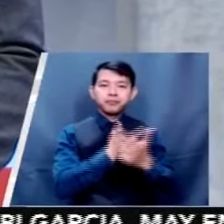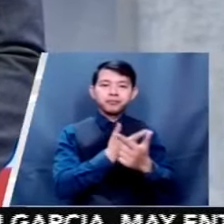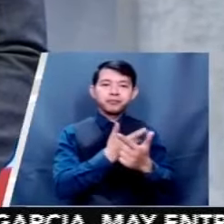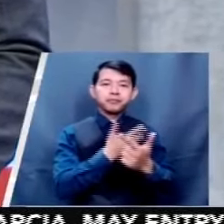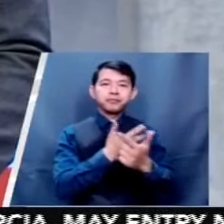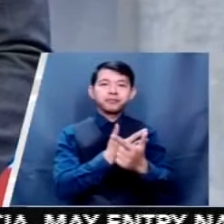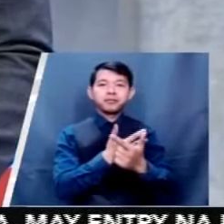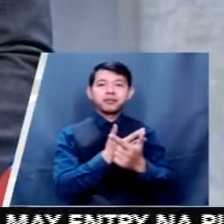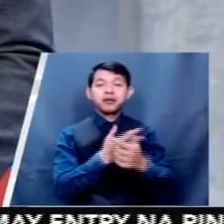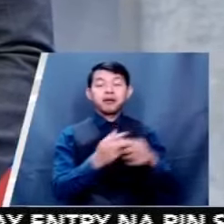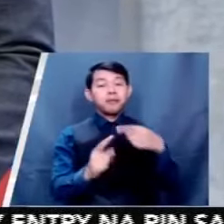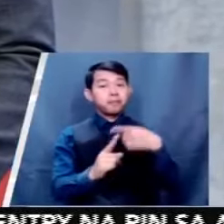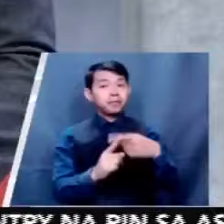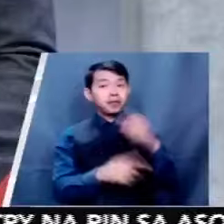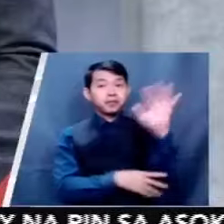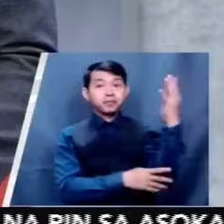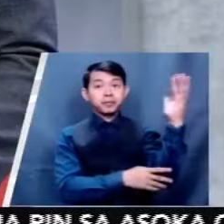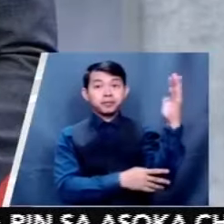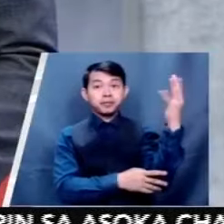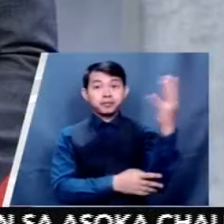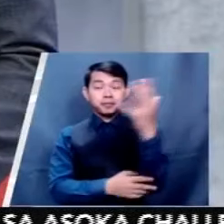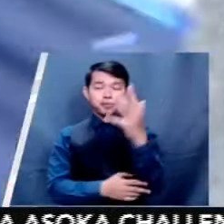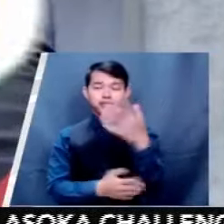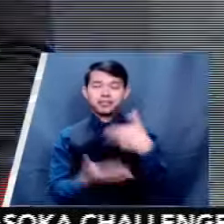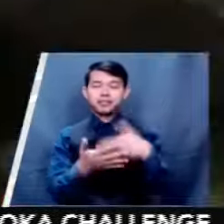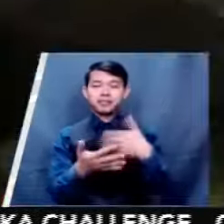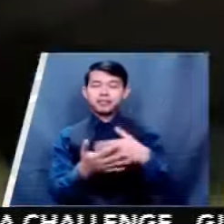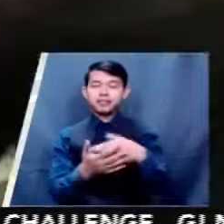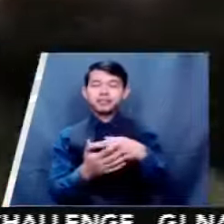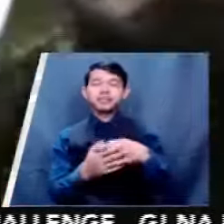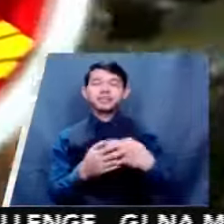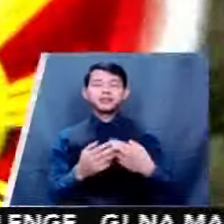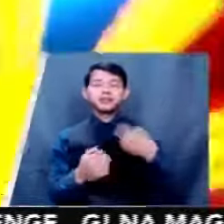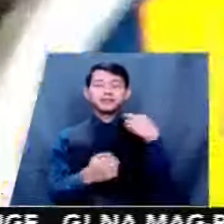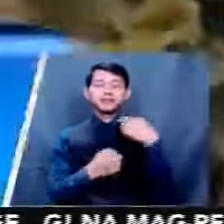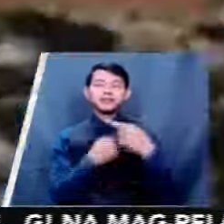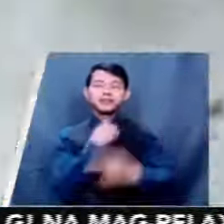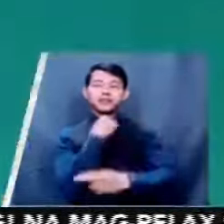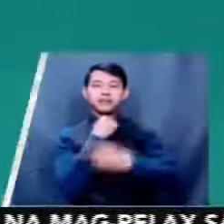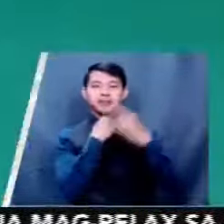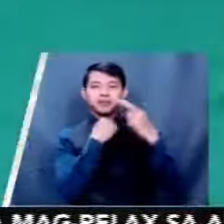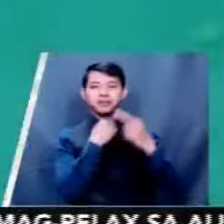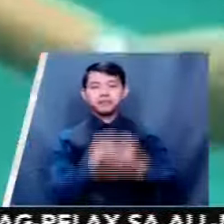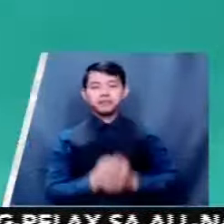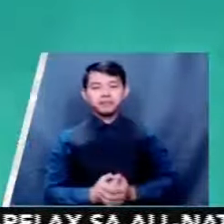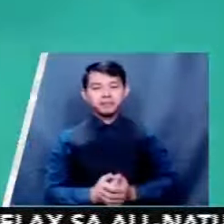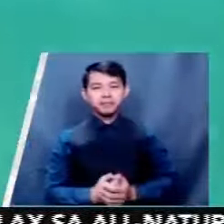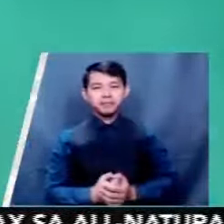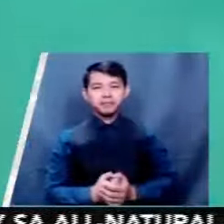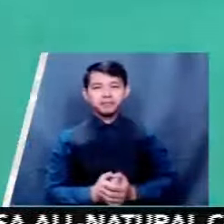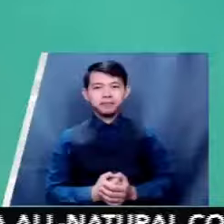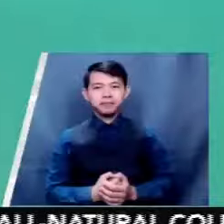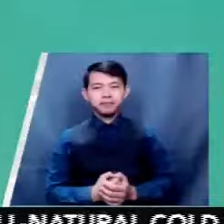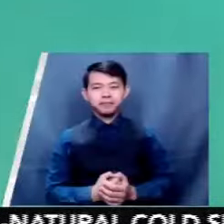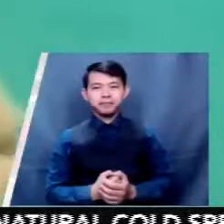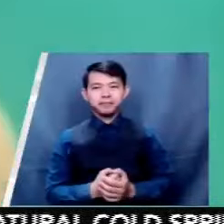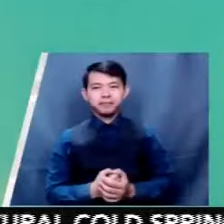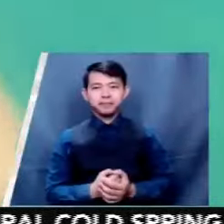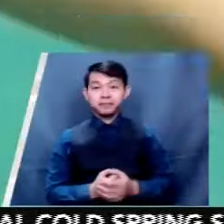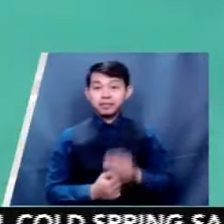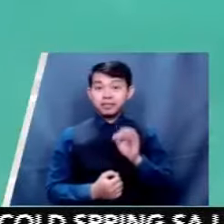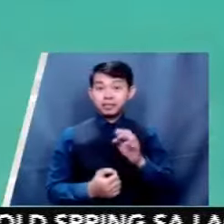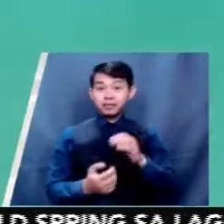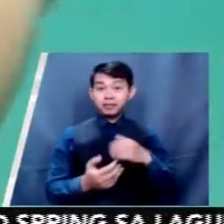sa resort cheet oran sa report ni Mar cazar kapag dito ka napadpad Hwag k